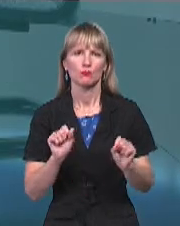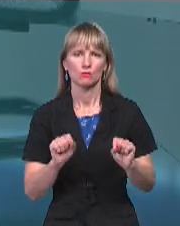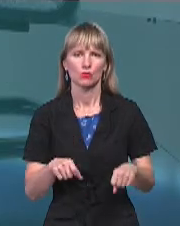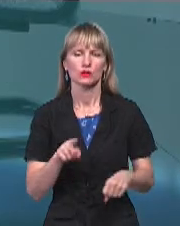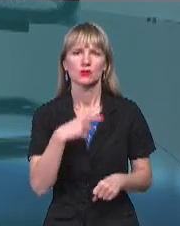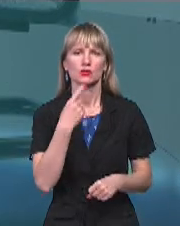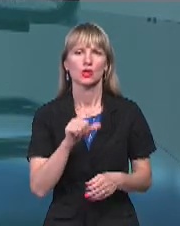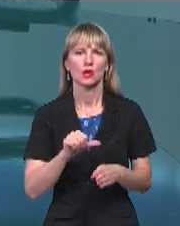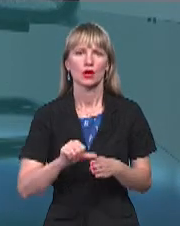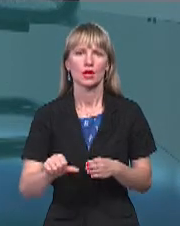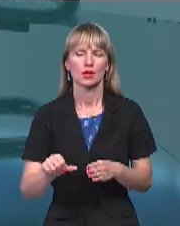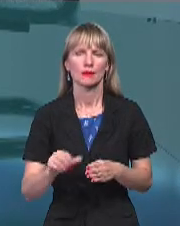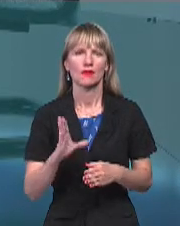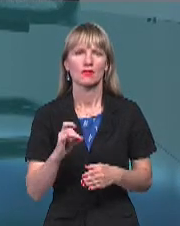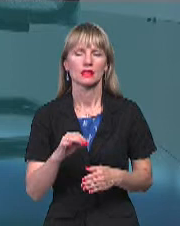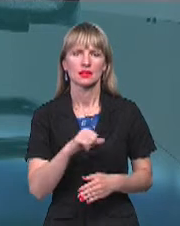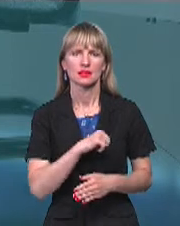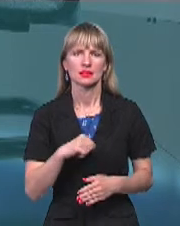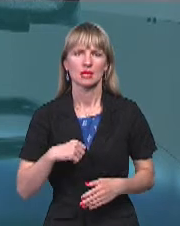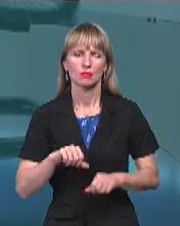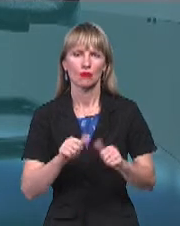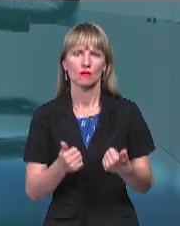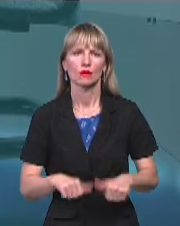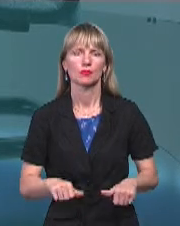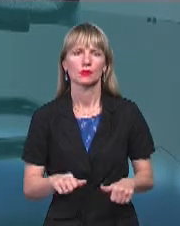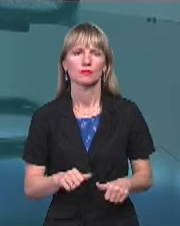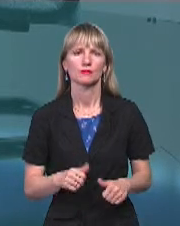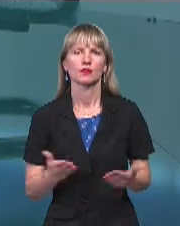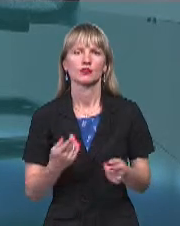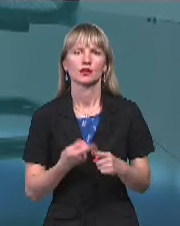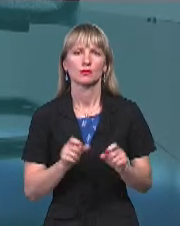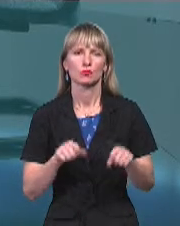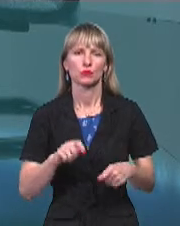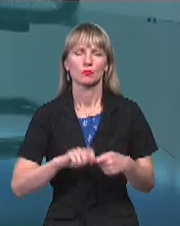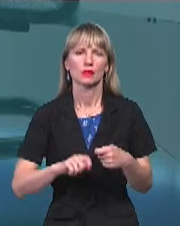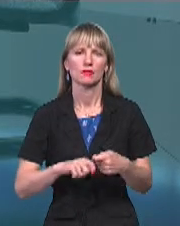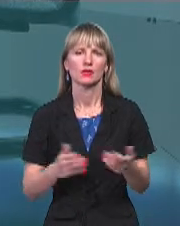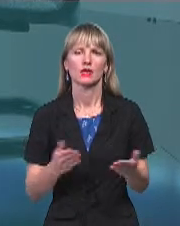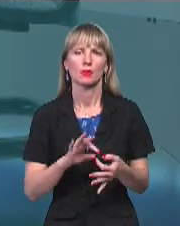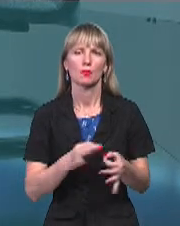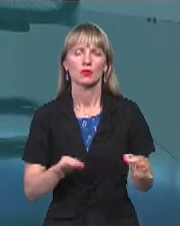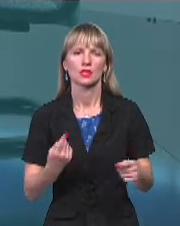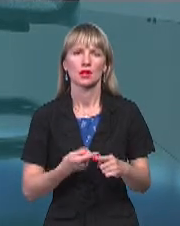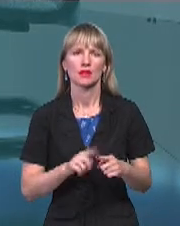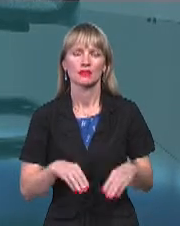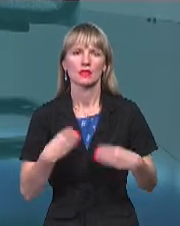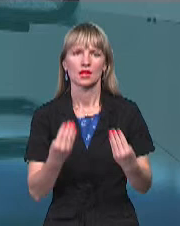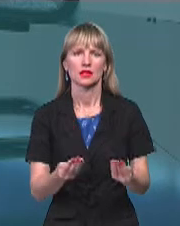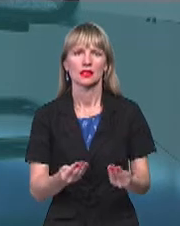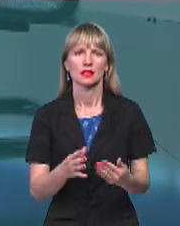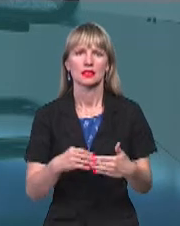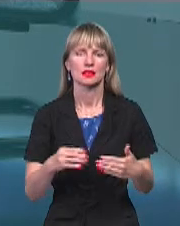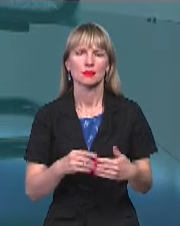ви казали, що окремі ветерани самі оформляли собі землі? Звичайно. Як це можна перевірити і взагалі який процес цього надання? Ну,